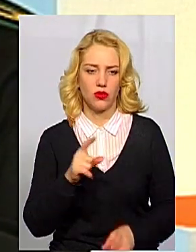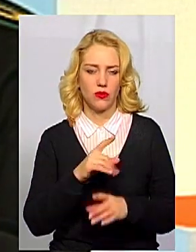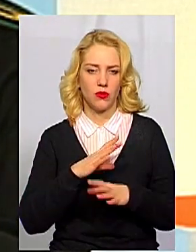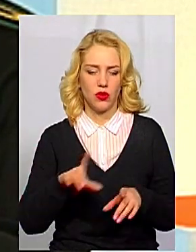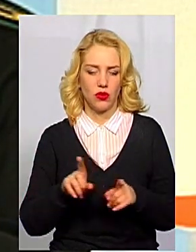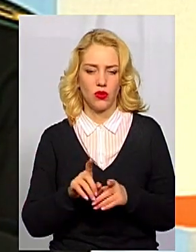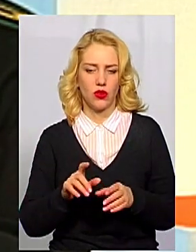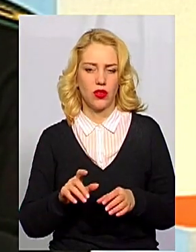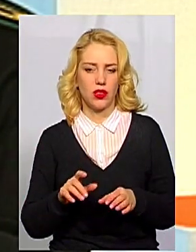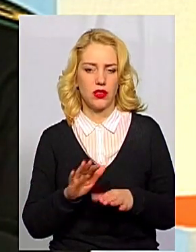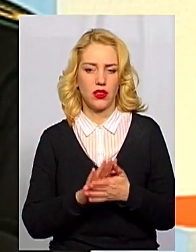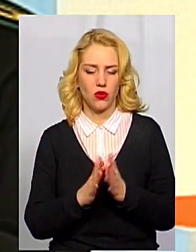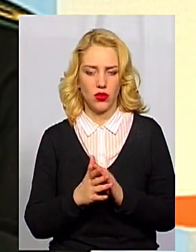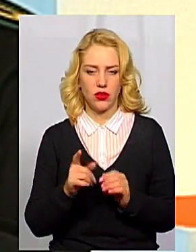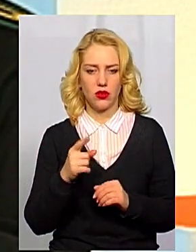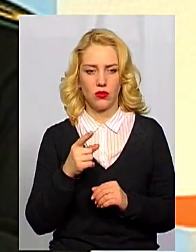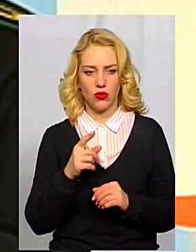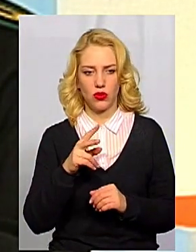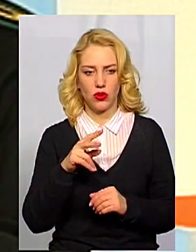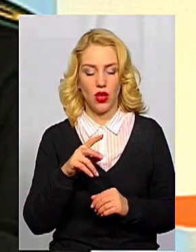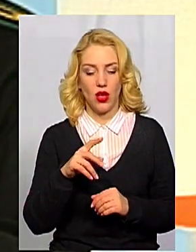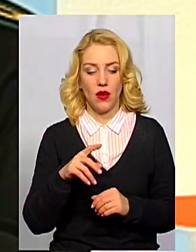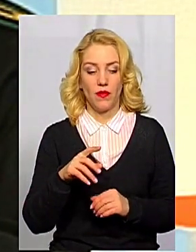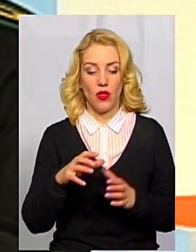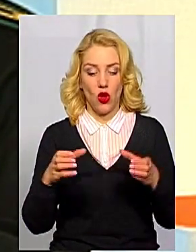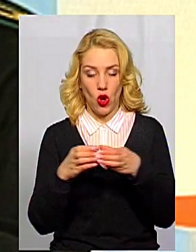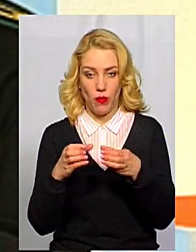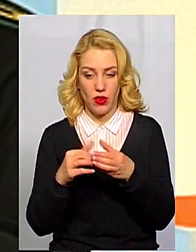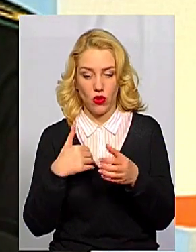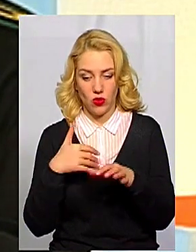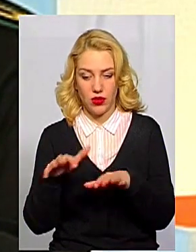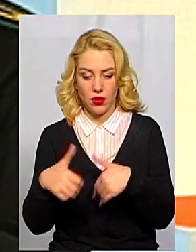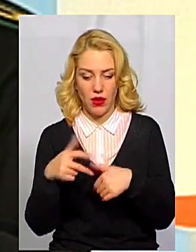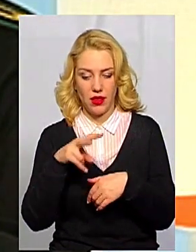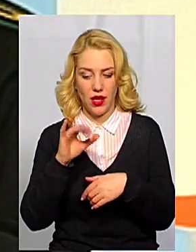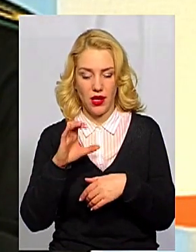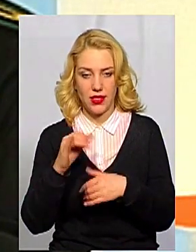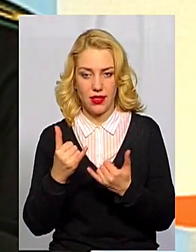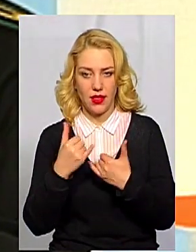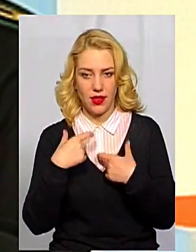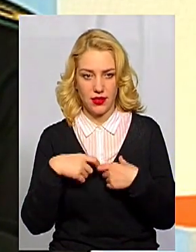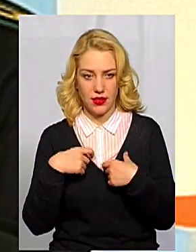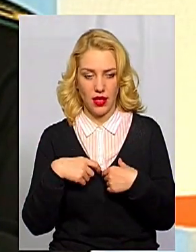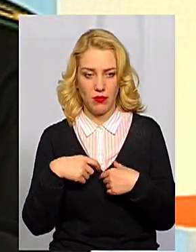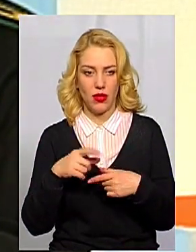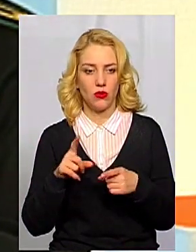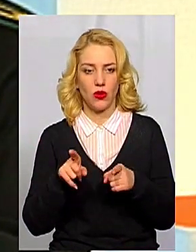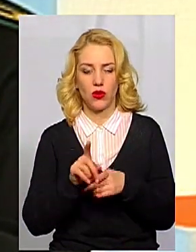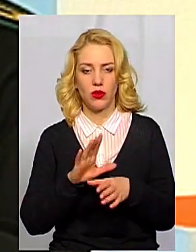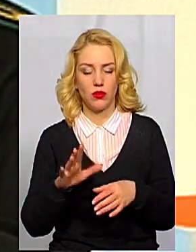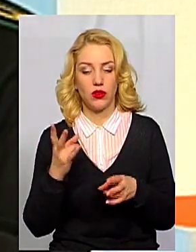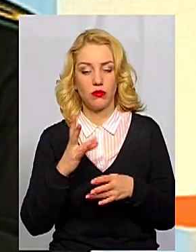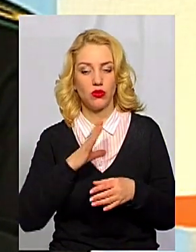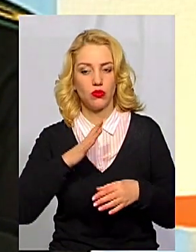Тобто громада ліс хоче забрати, чули в сюжеті, для себе, щоб не було потім такого самого. Тобто треба, щоб